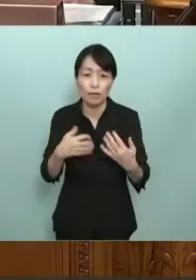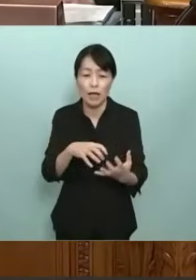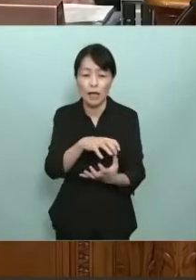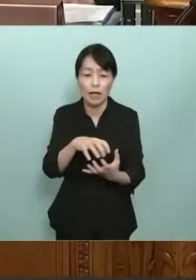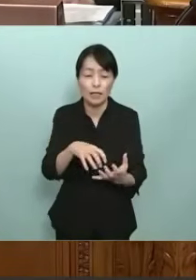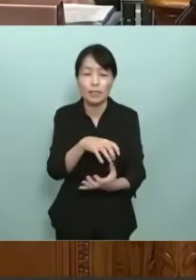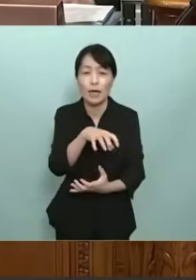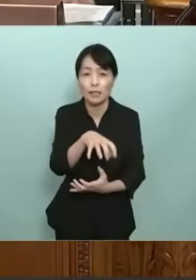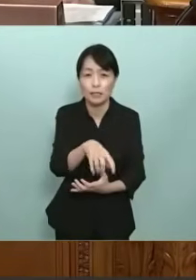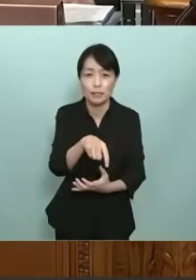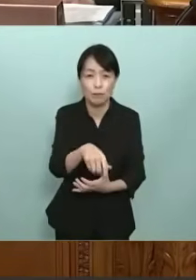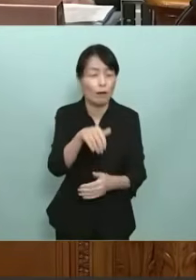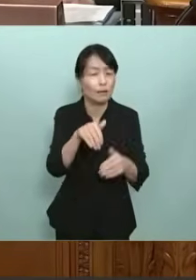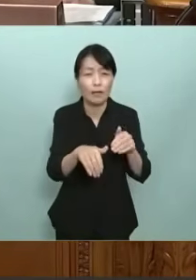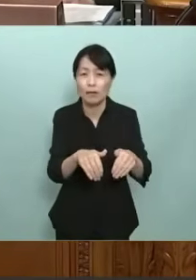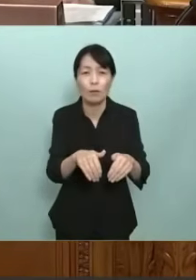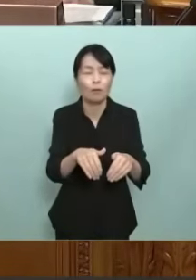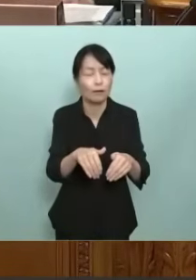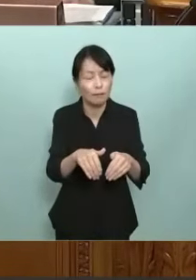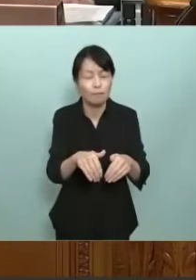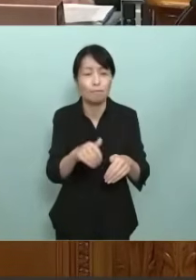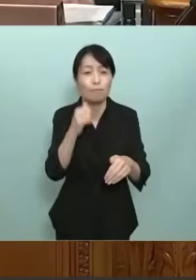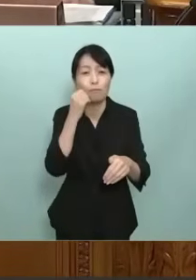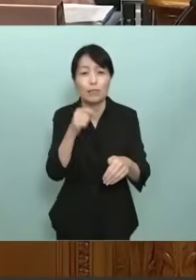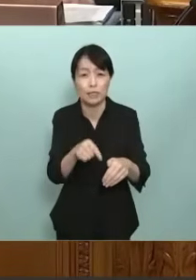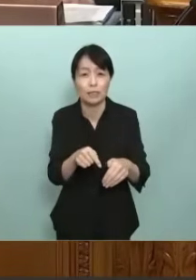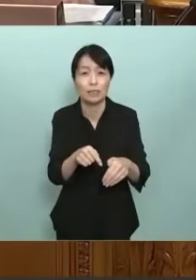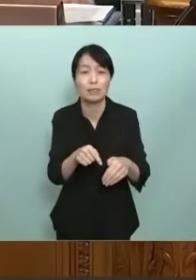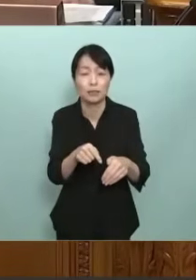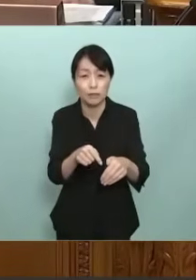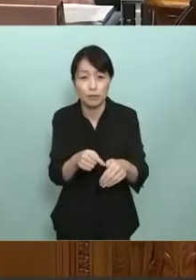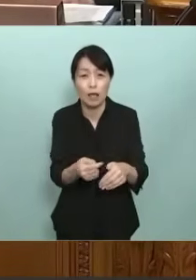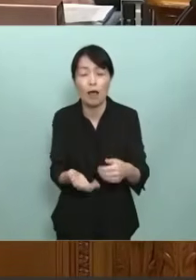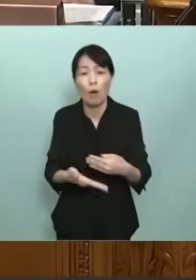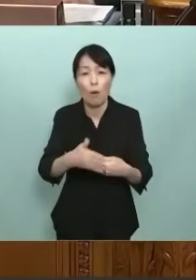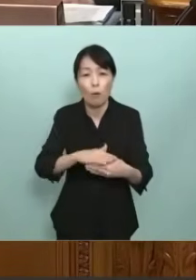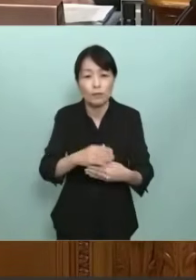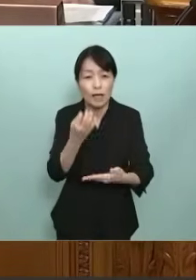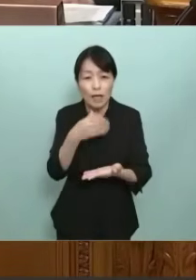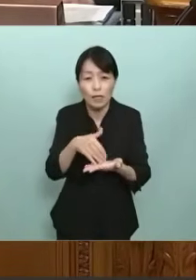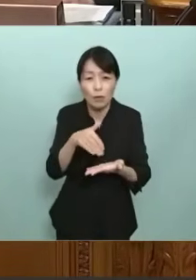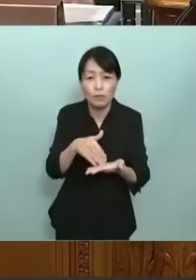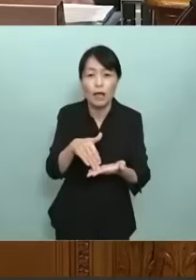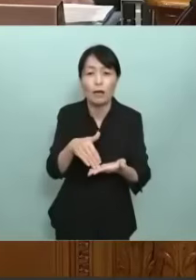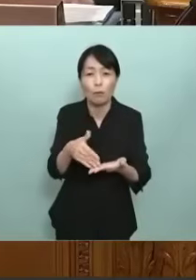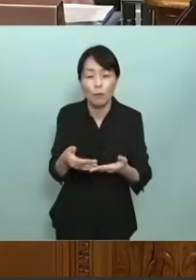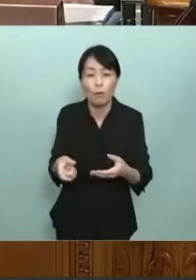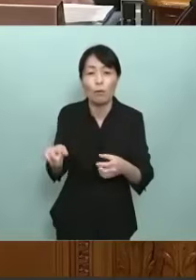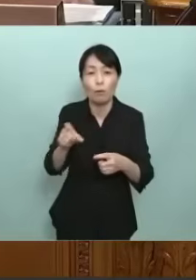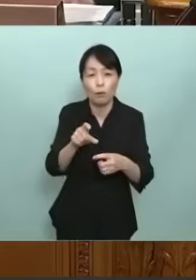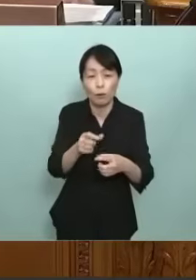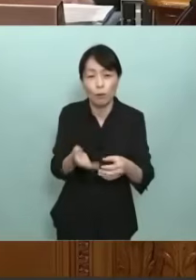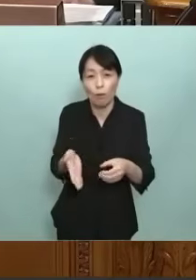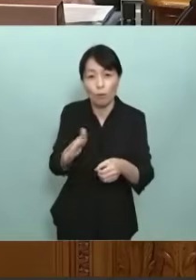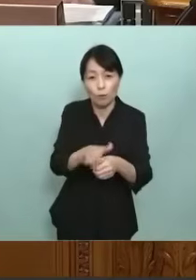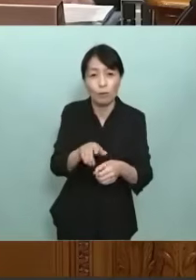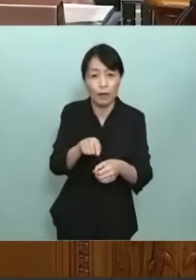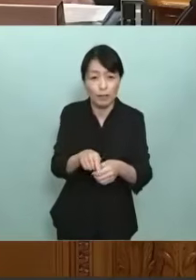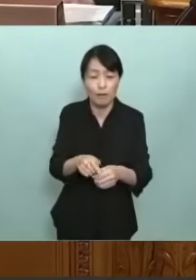んなぜ補正予算を編成して被災地対応に全力を尽くさないのですか総理お